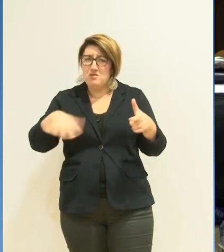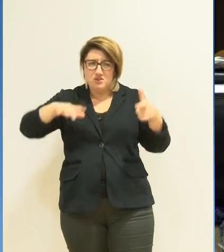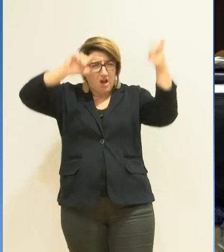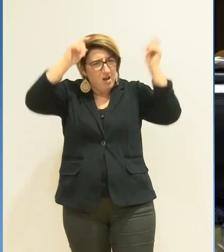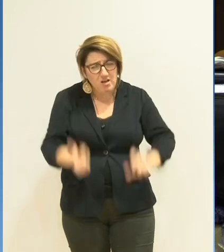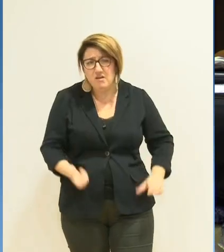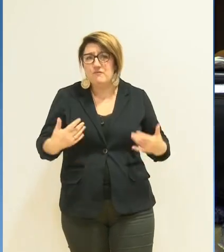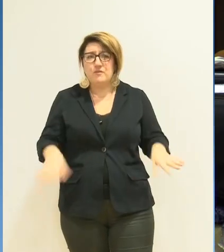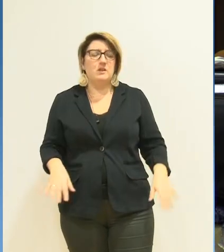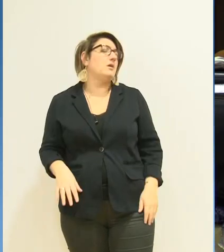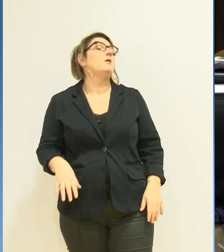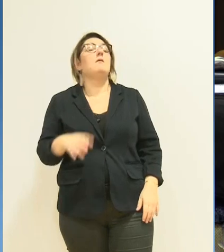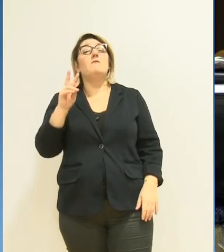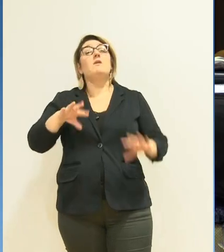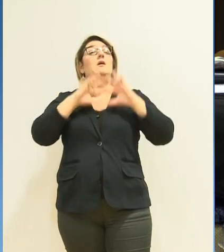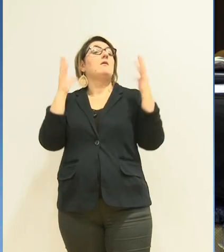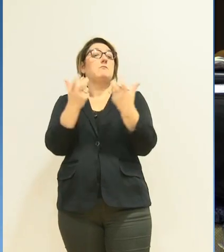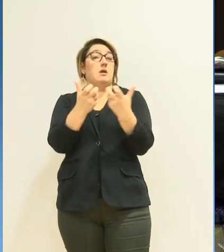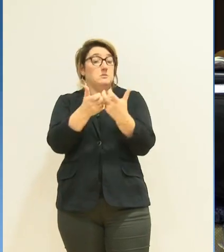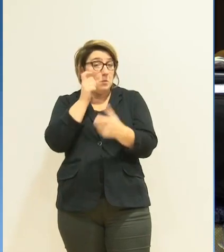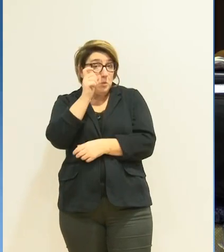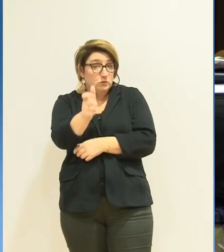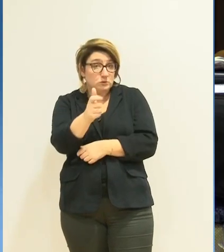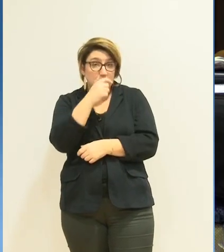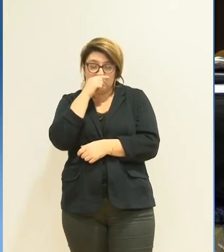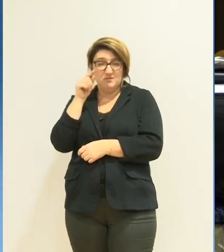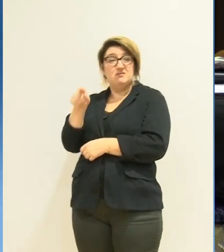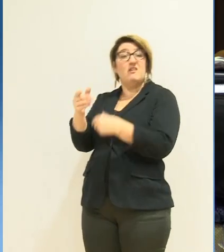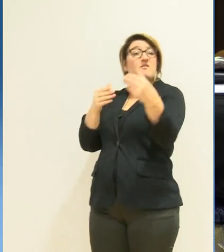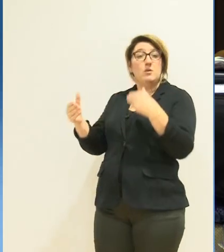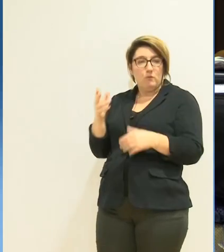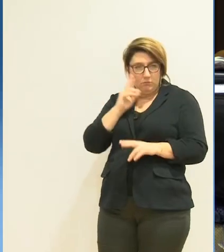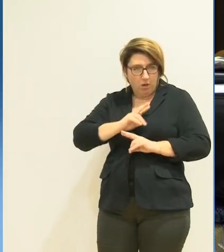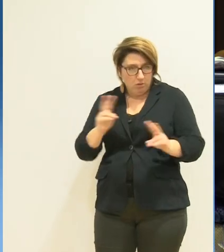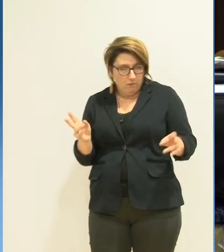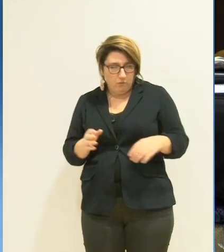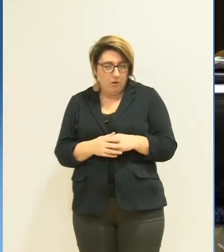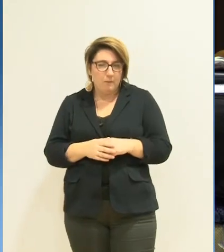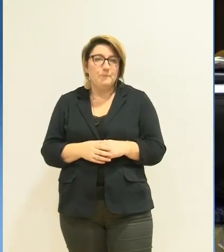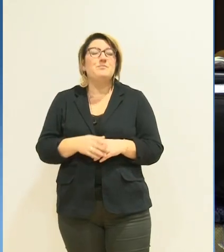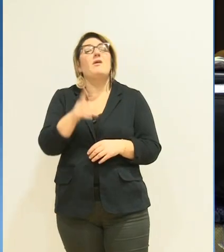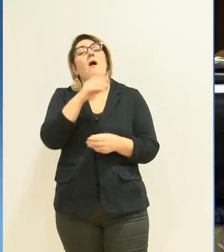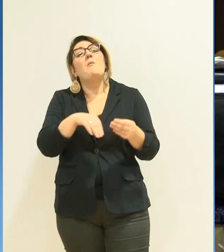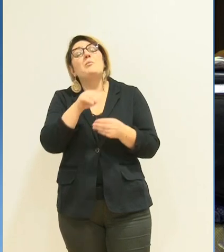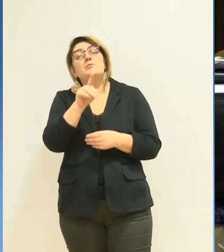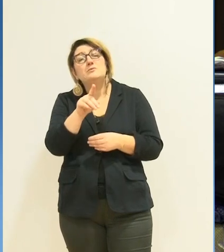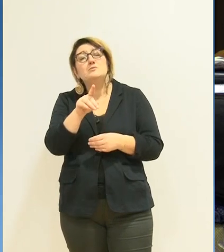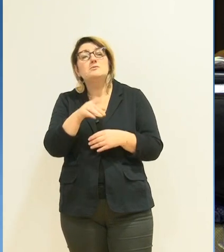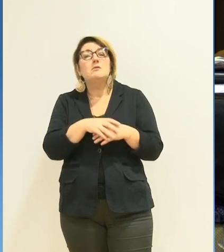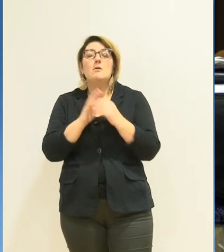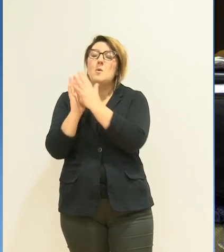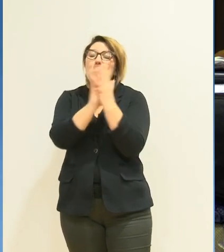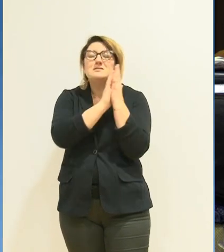en l'espèce si vous voulez un exemple pertinent je pense que celui là n'en fait pas partie par ailleurs la parodie de concertation